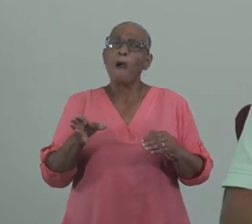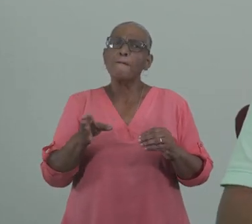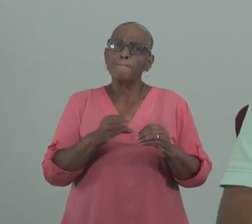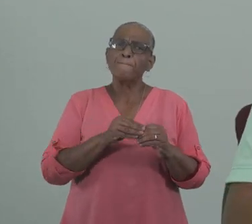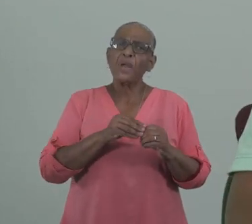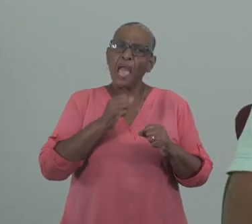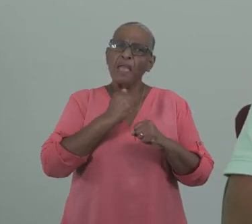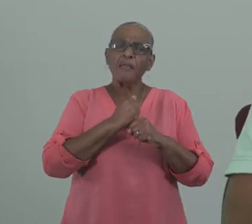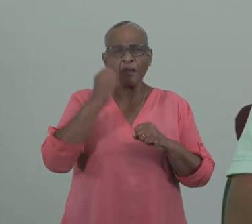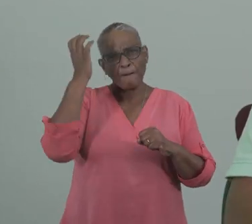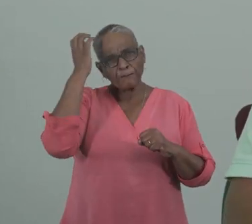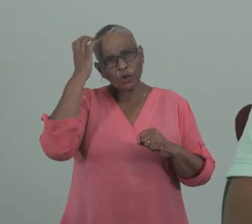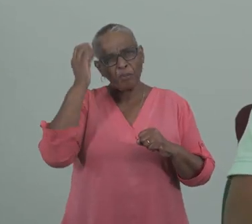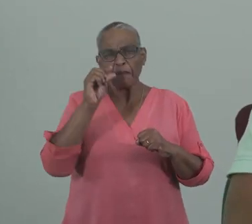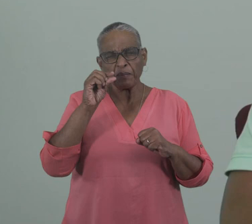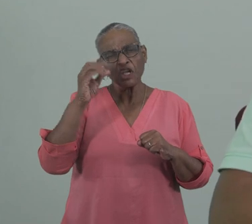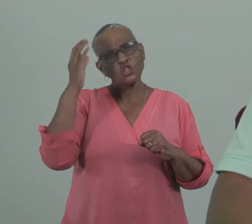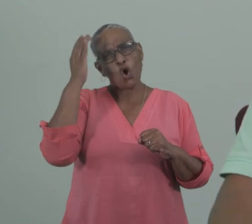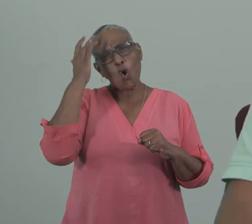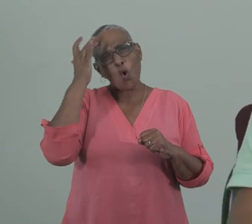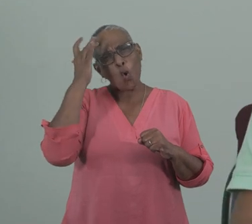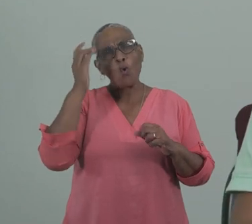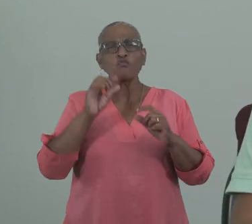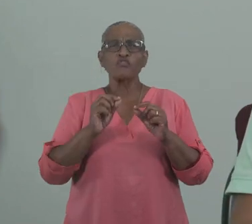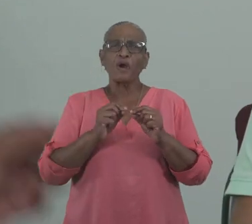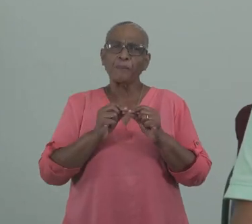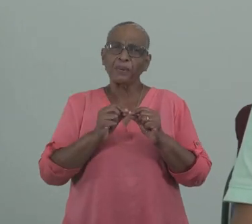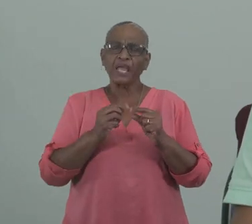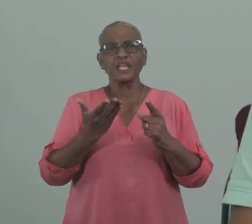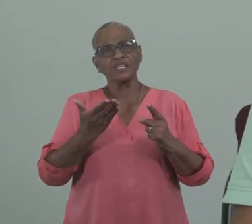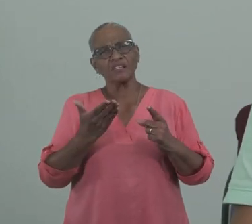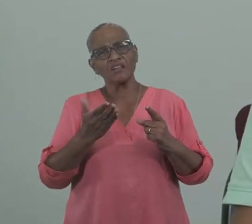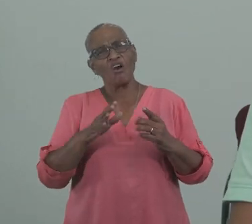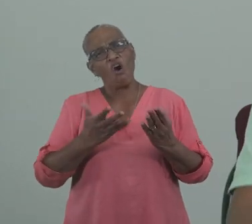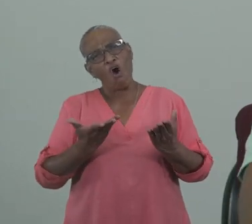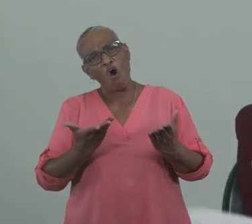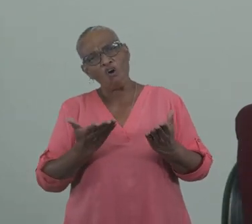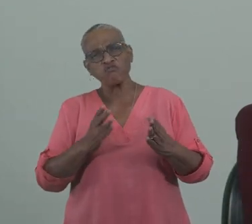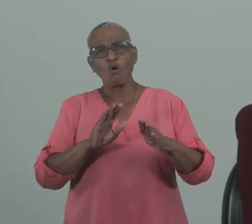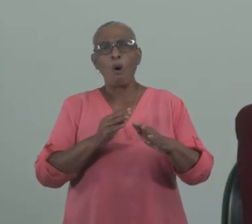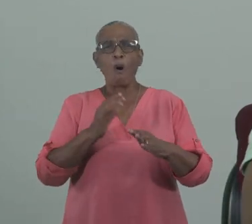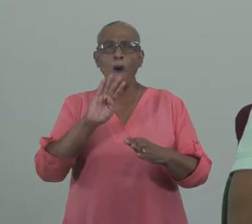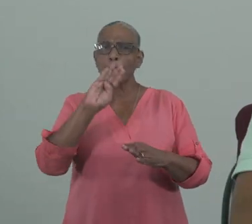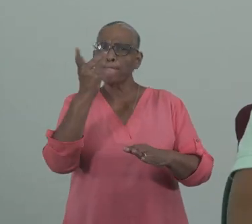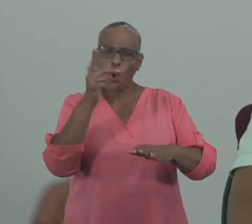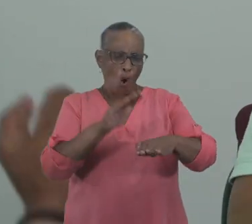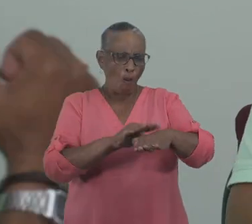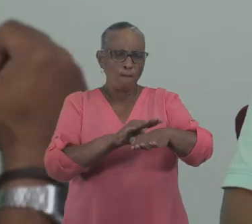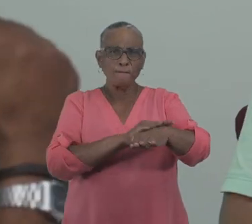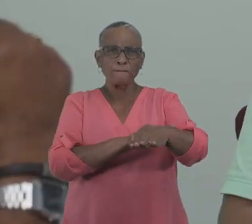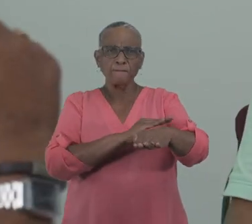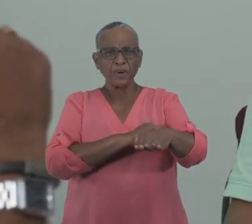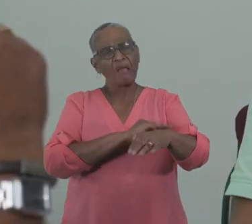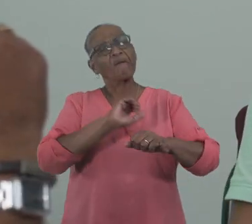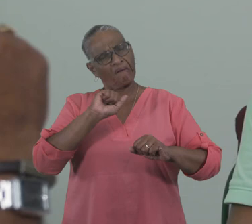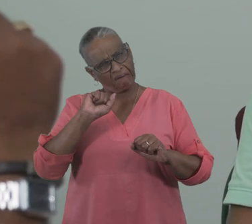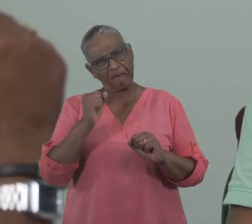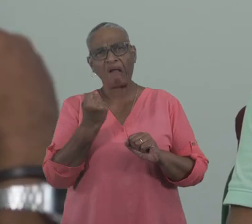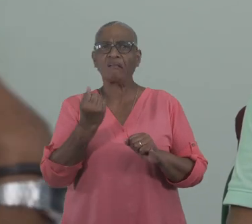De bijwerkingen, sommige mensen krijgen een beetje hoofdpijn van die aspirintjes, maar dat valt reuze mee. Soms kan je wat blauwe plekjes krijgen.